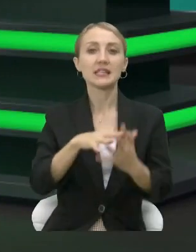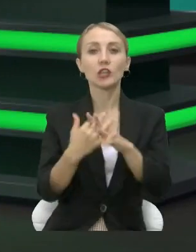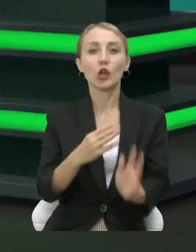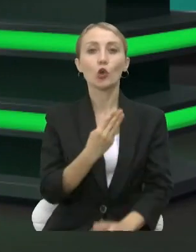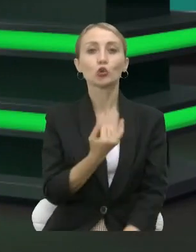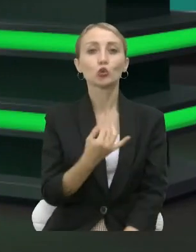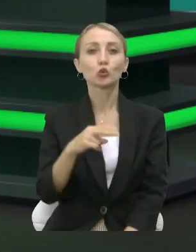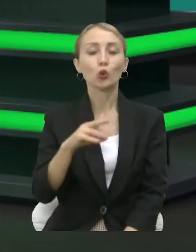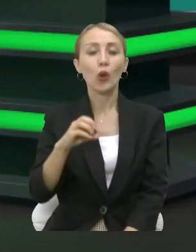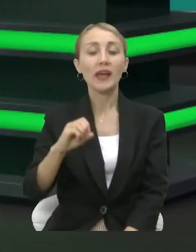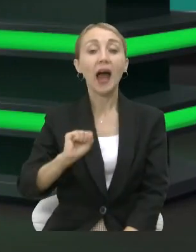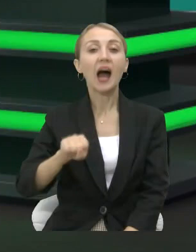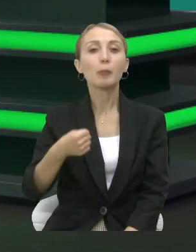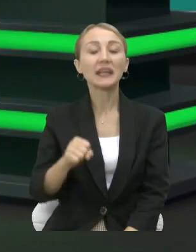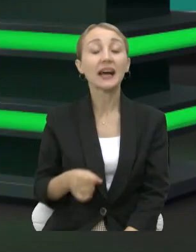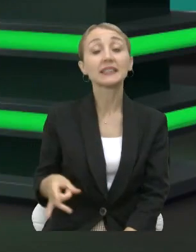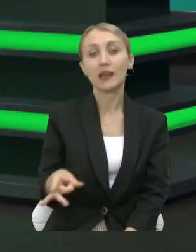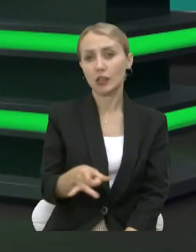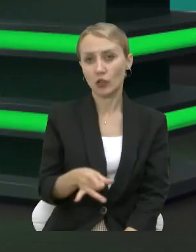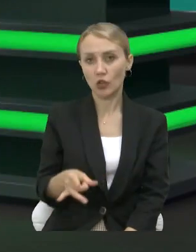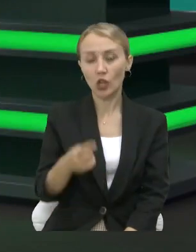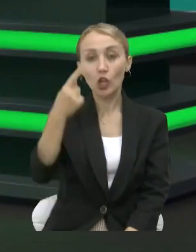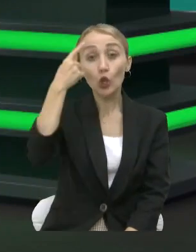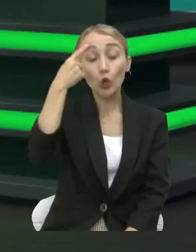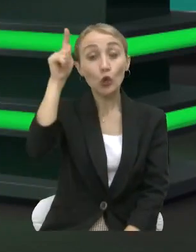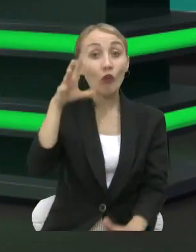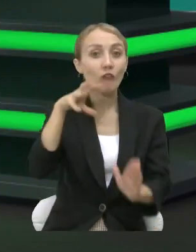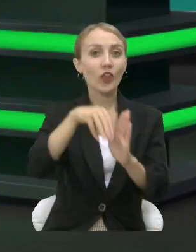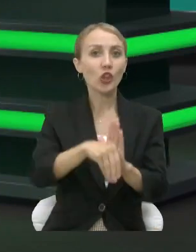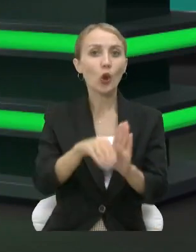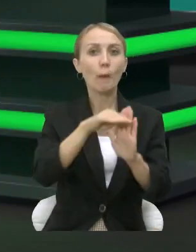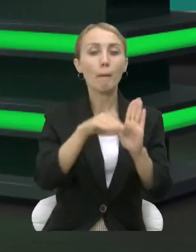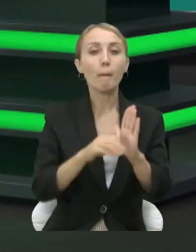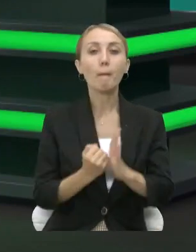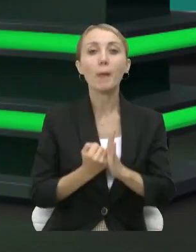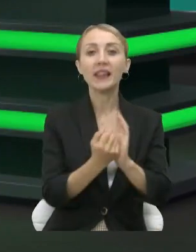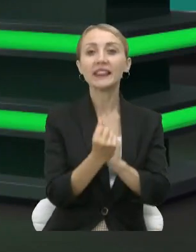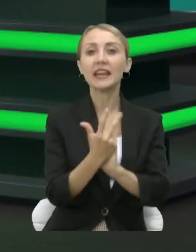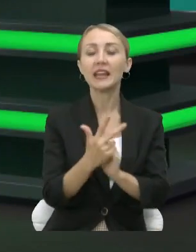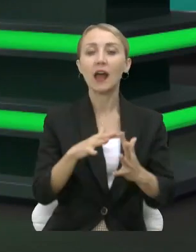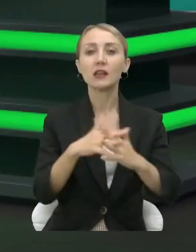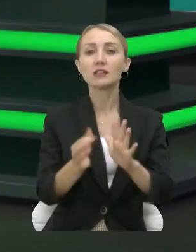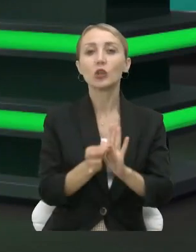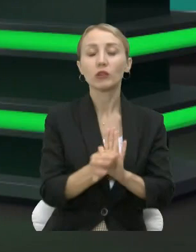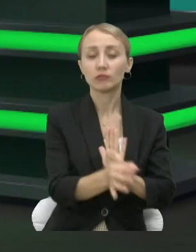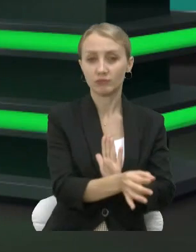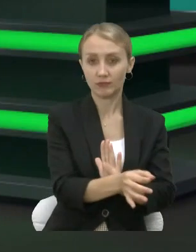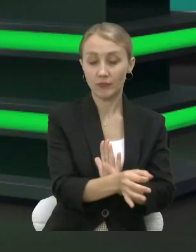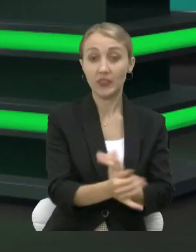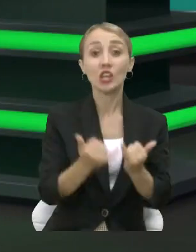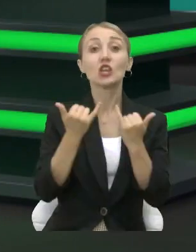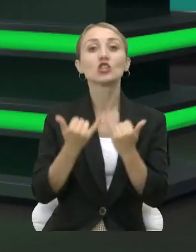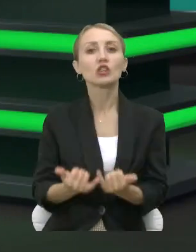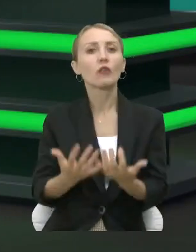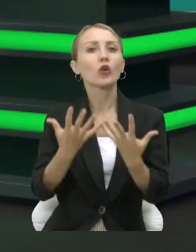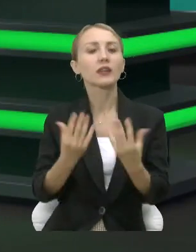Шуйское Атбасарского района, после чего идею внедрения программы поддержали еще 13 поселков области. На сегодняшний день